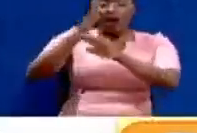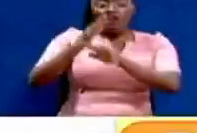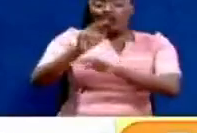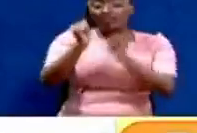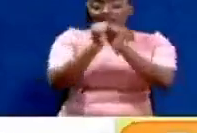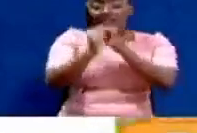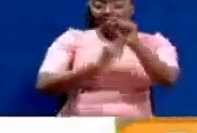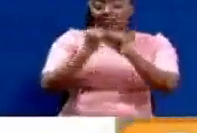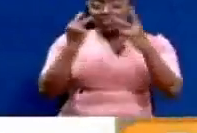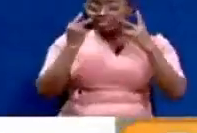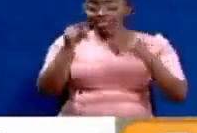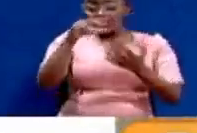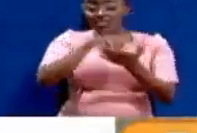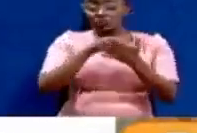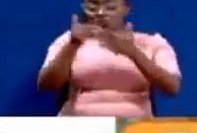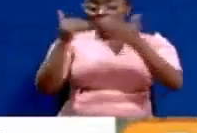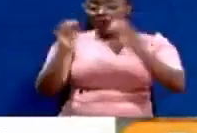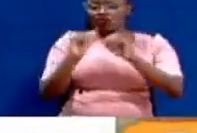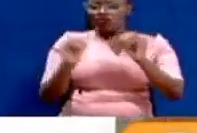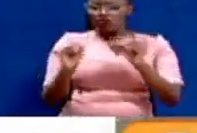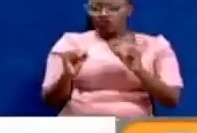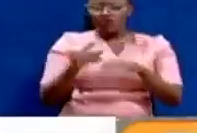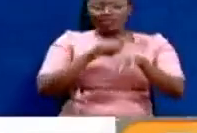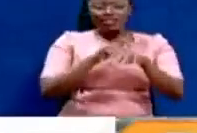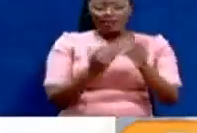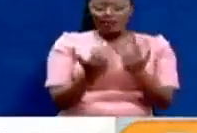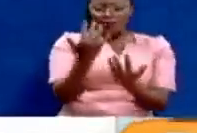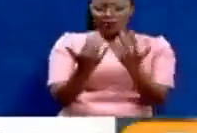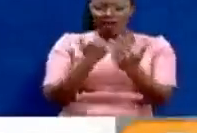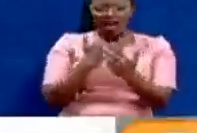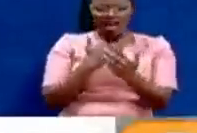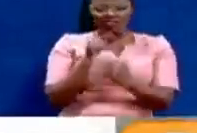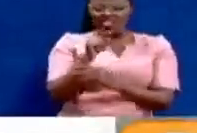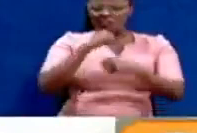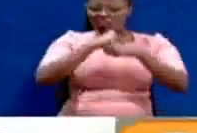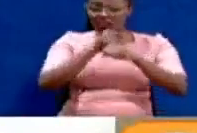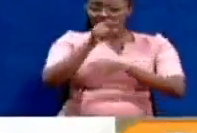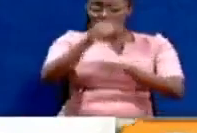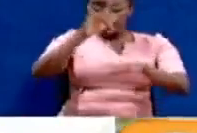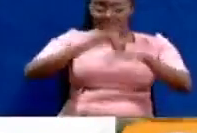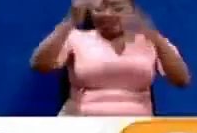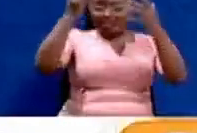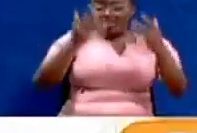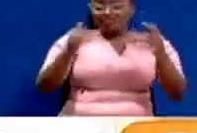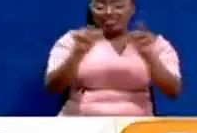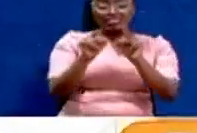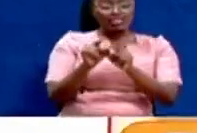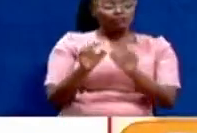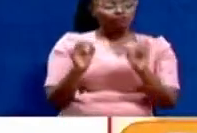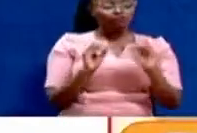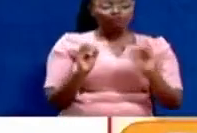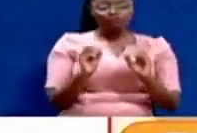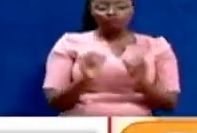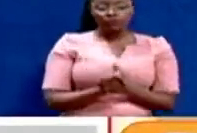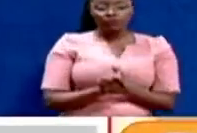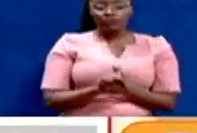has never witnessed such a scenario. Not even the perennial fires at Gikomba have threatened their livelihoods like this ban. Kumekuwa na shortage.